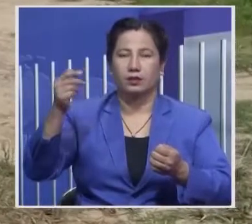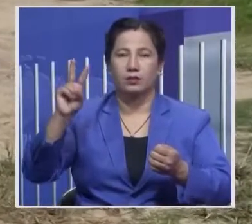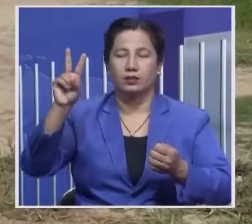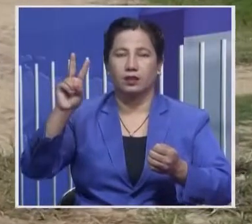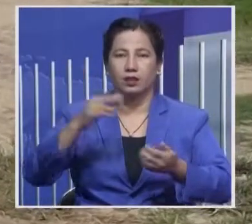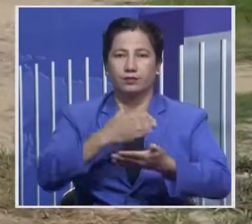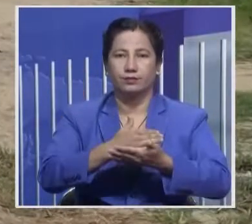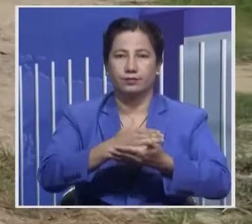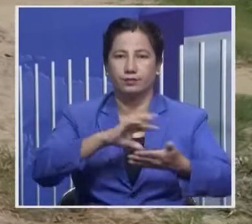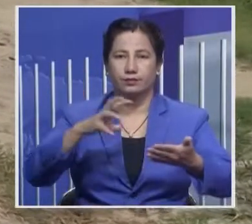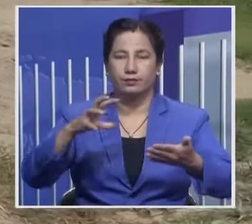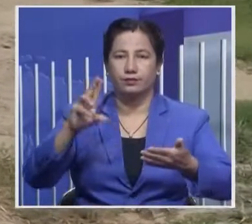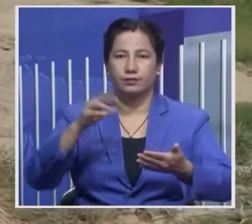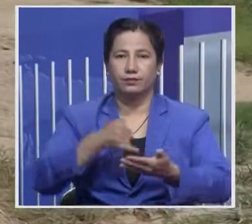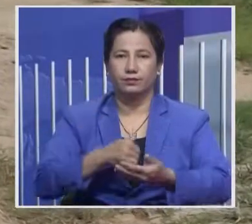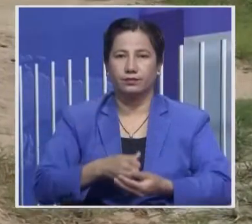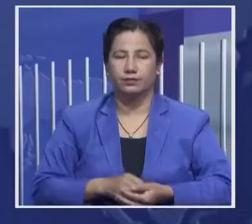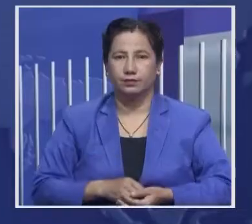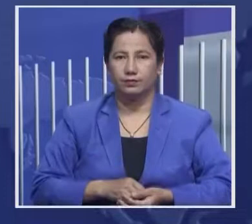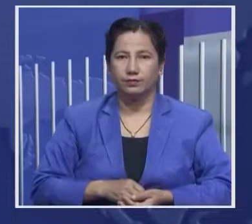टेलिभिजन, लुम्बिनी प्रदेश, दाङ।